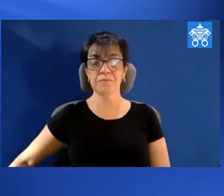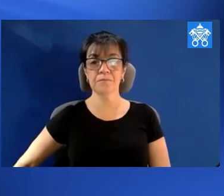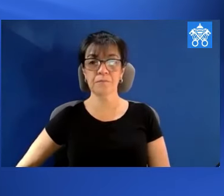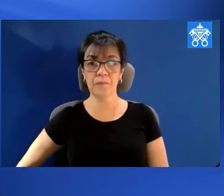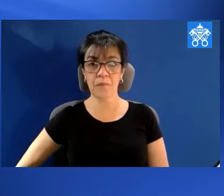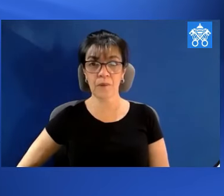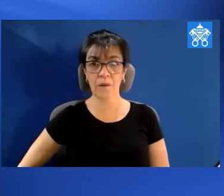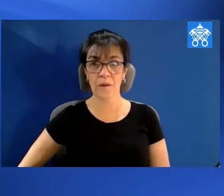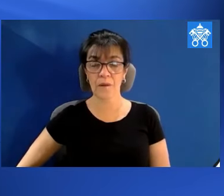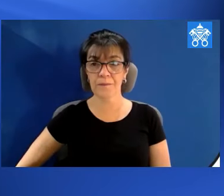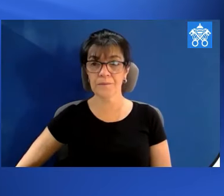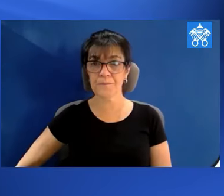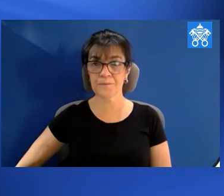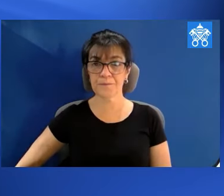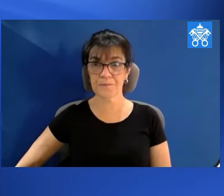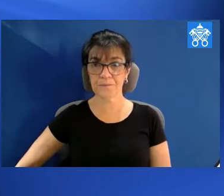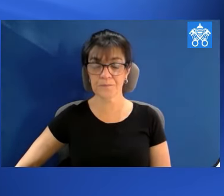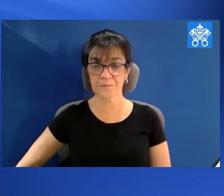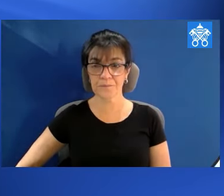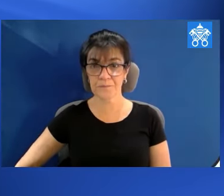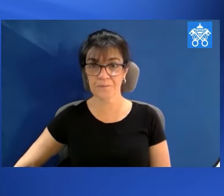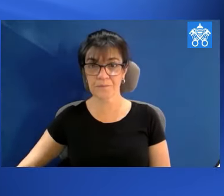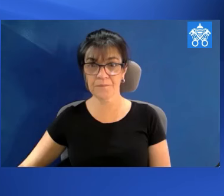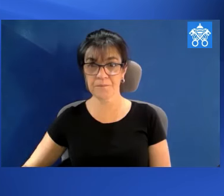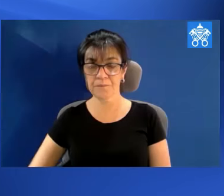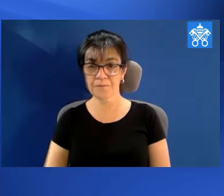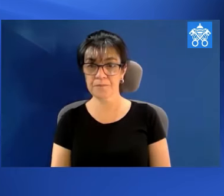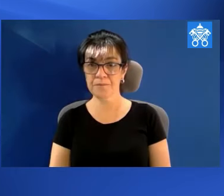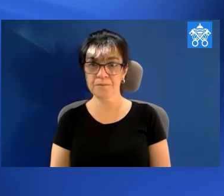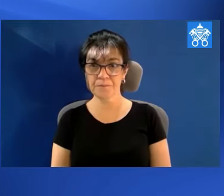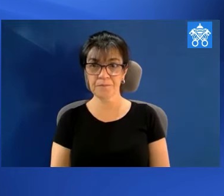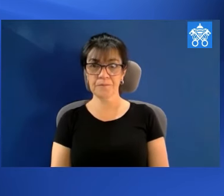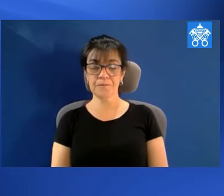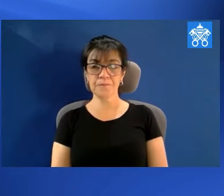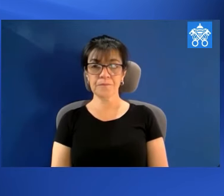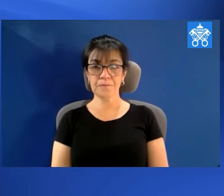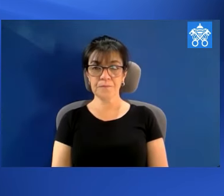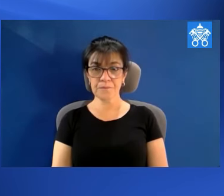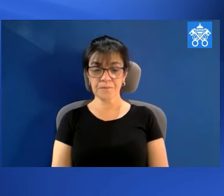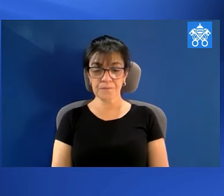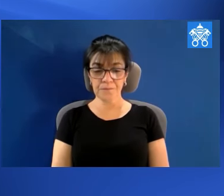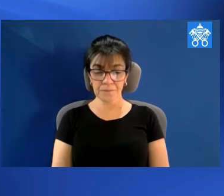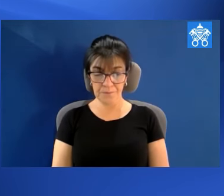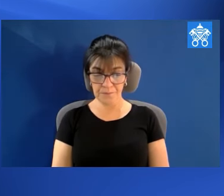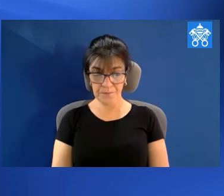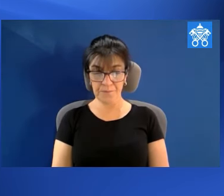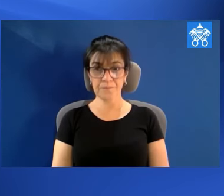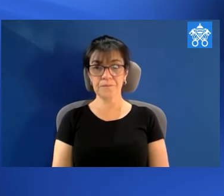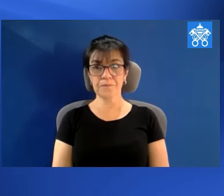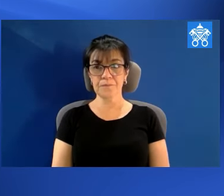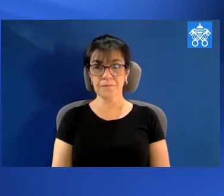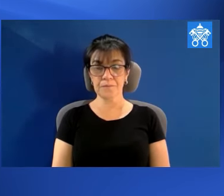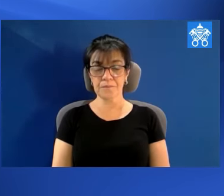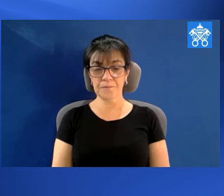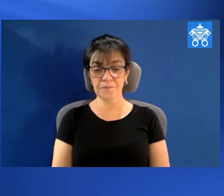na uwadze, że żadne proroctwo Pisma nie jest dla prywatnego wyjaśniania. Nie z woli bowiem